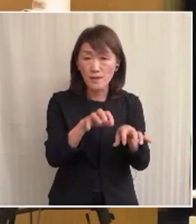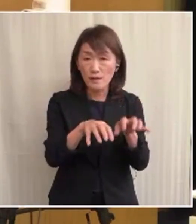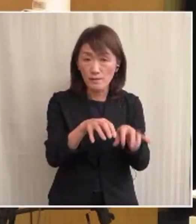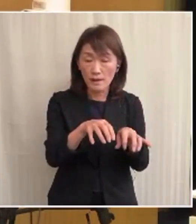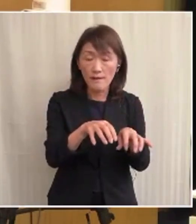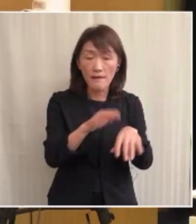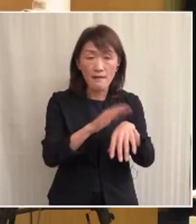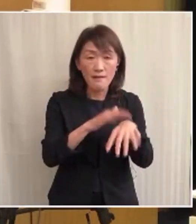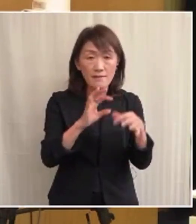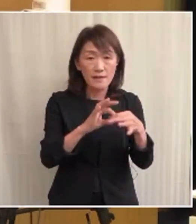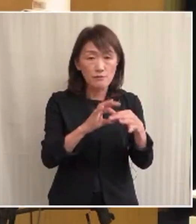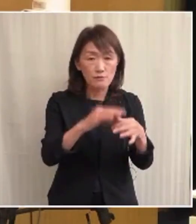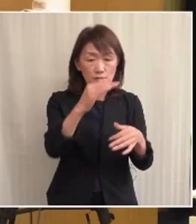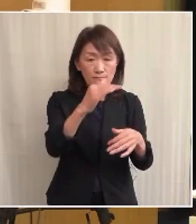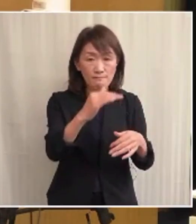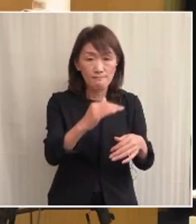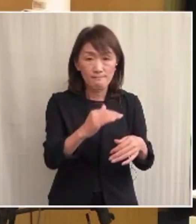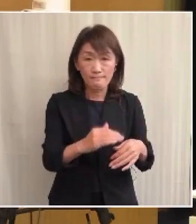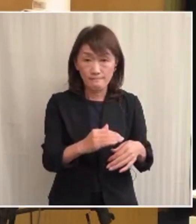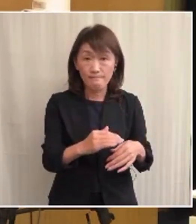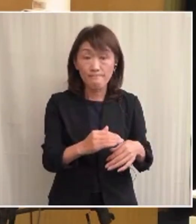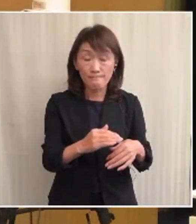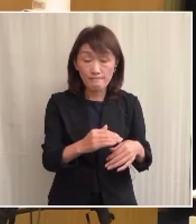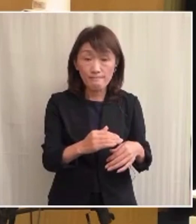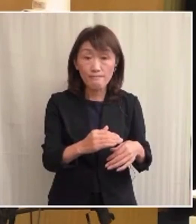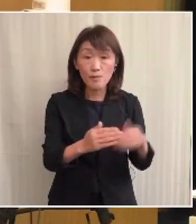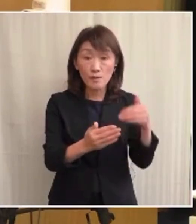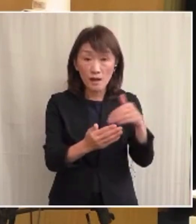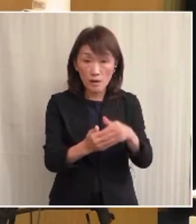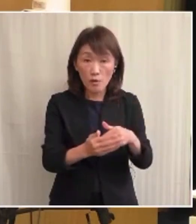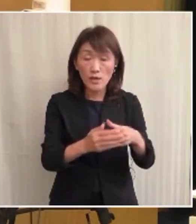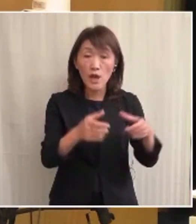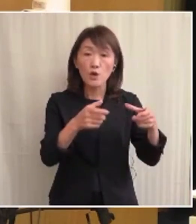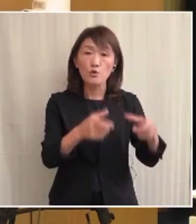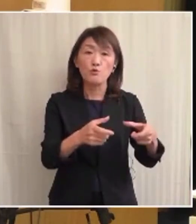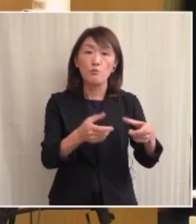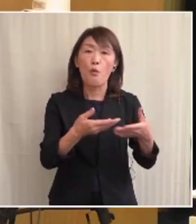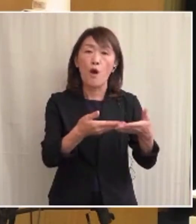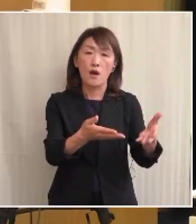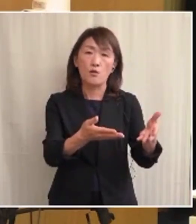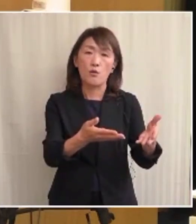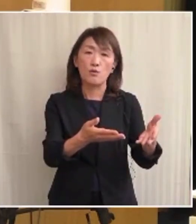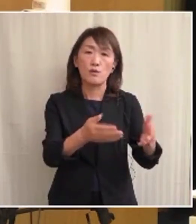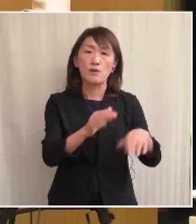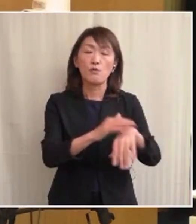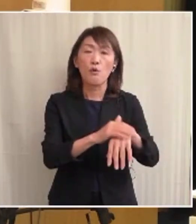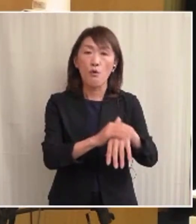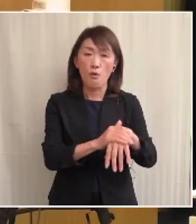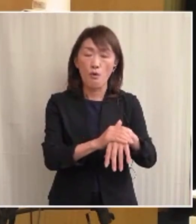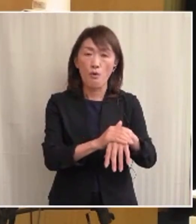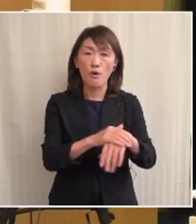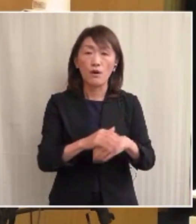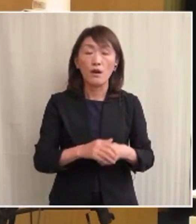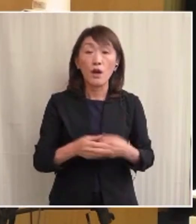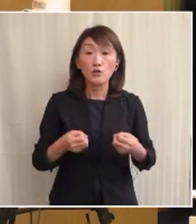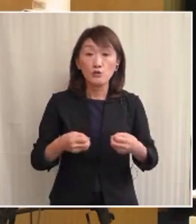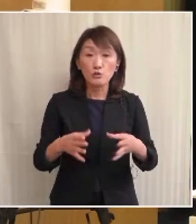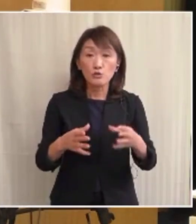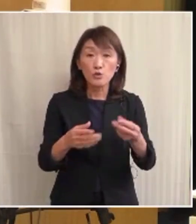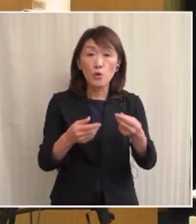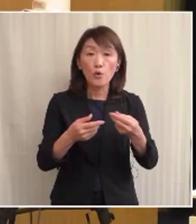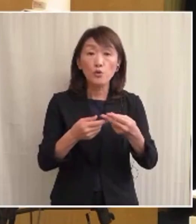続きに沿ってですね、クーポンが発行されるという仕組みになります。で、出生届ですと